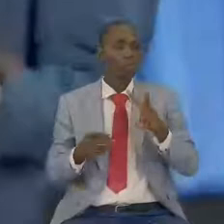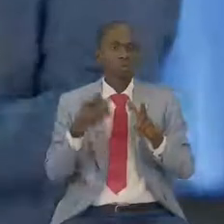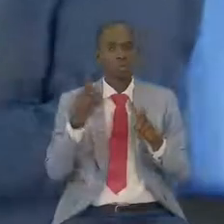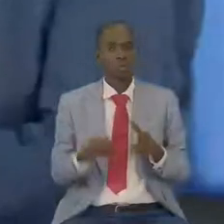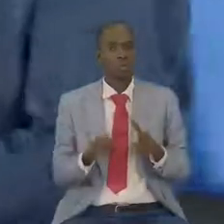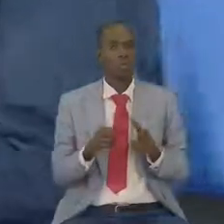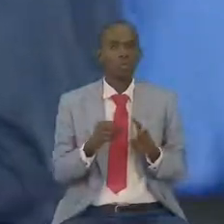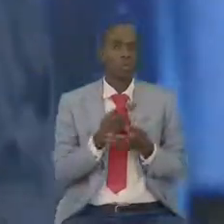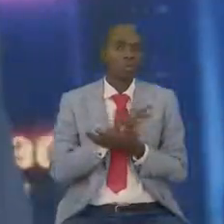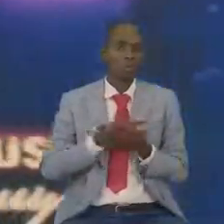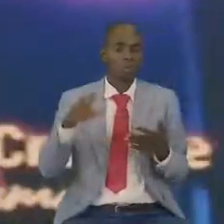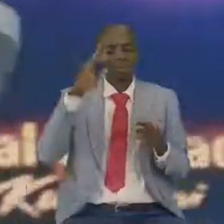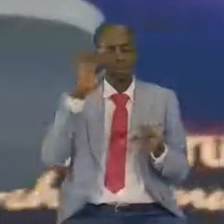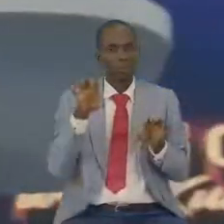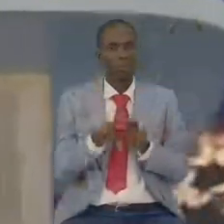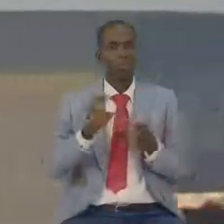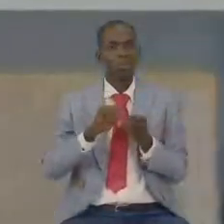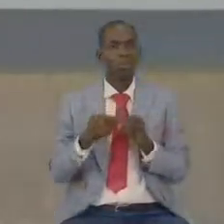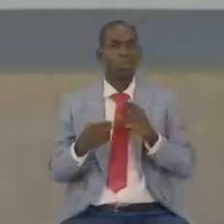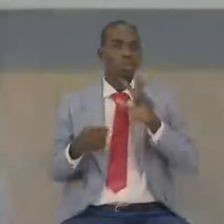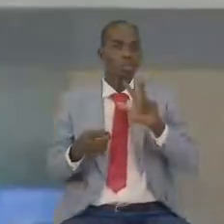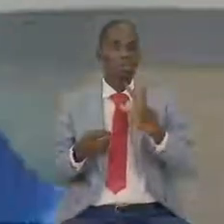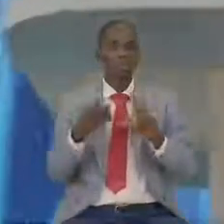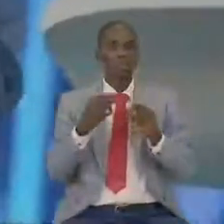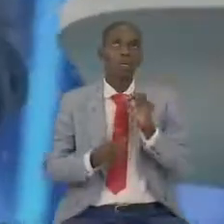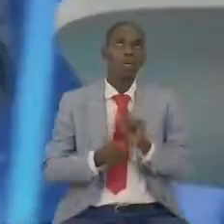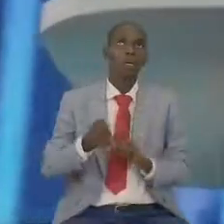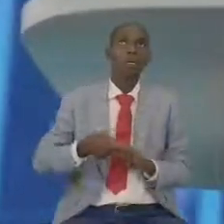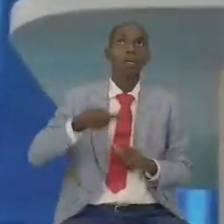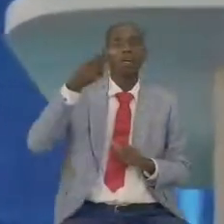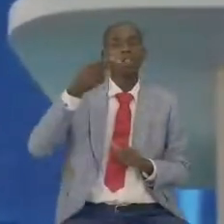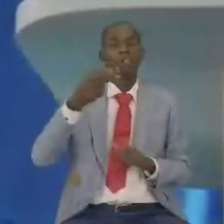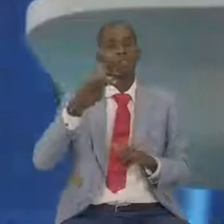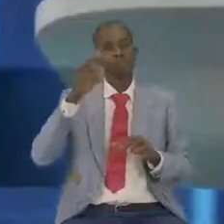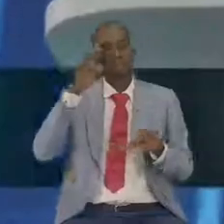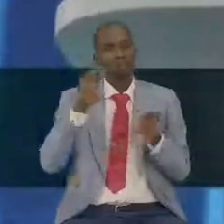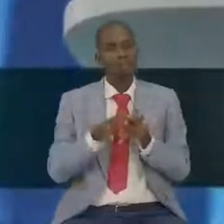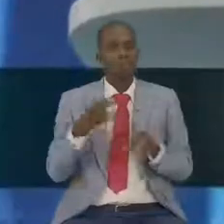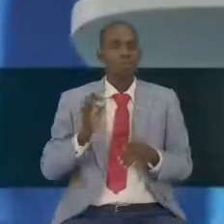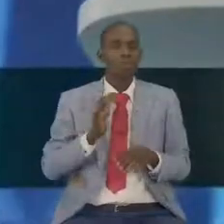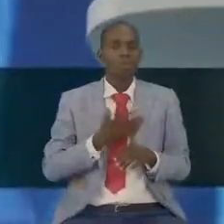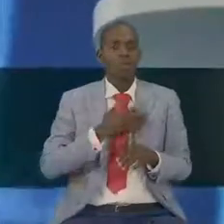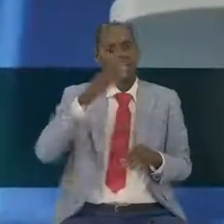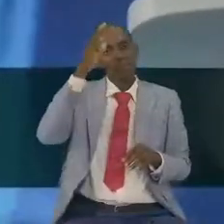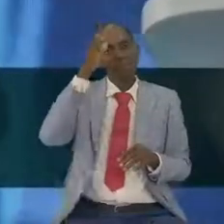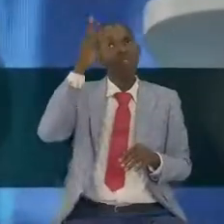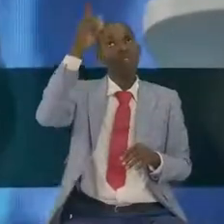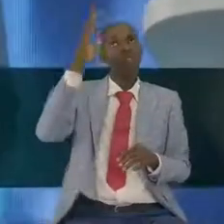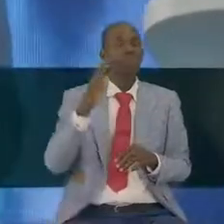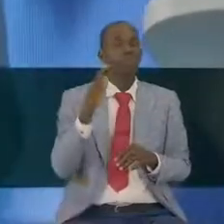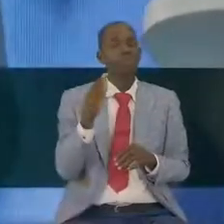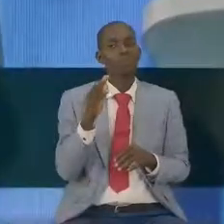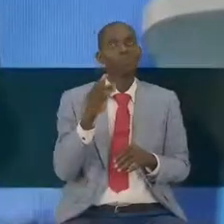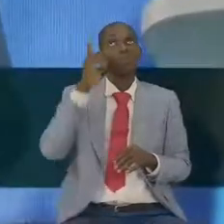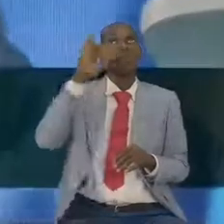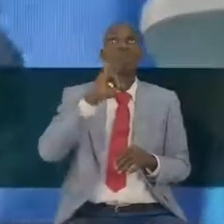Et troisièmement, l'alliance la plus élevée de notre Père Dieu. Il est le Père et il